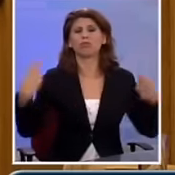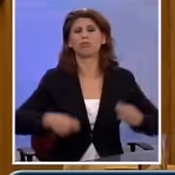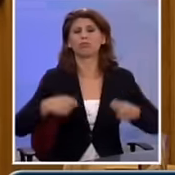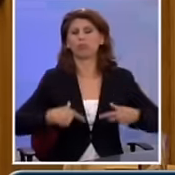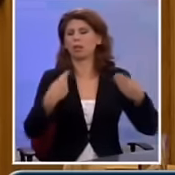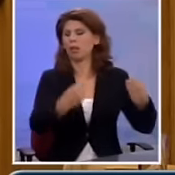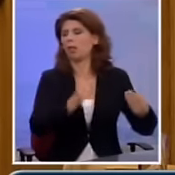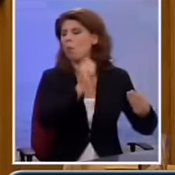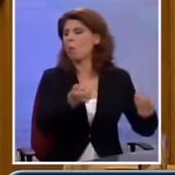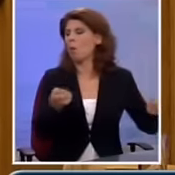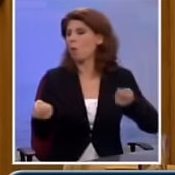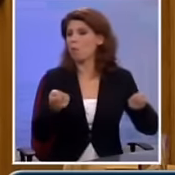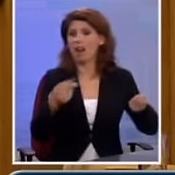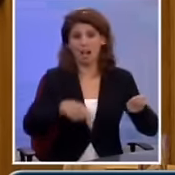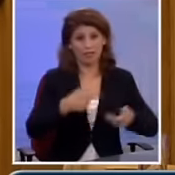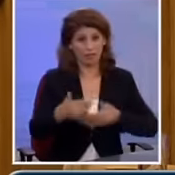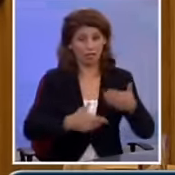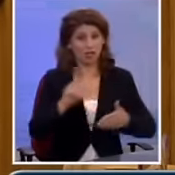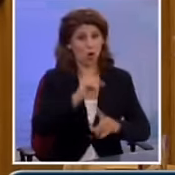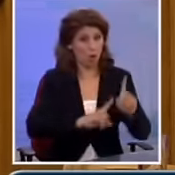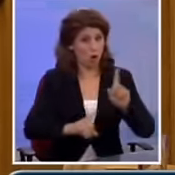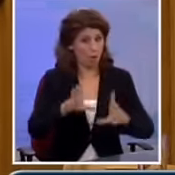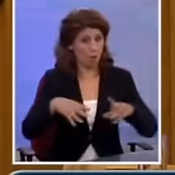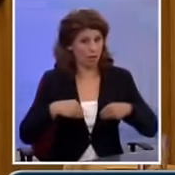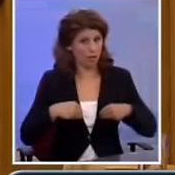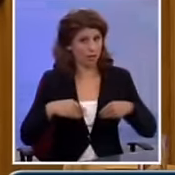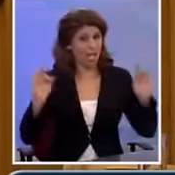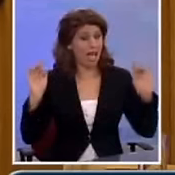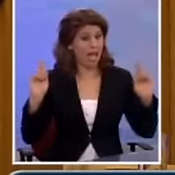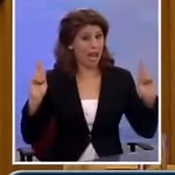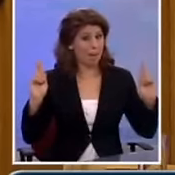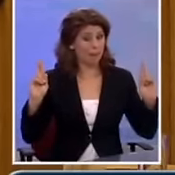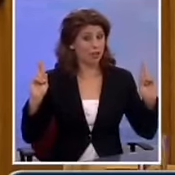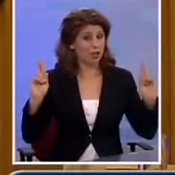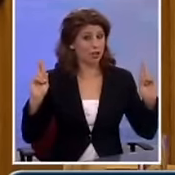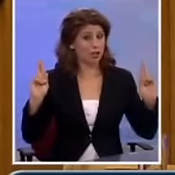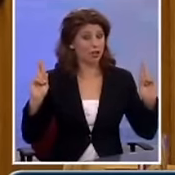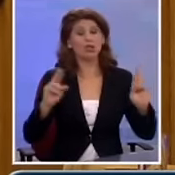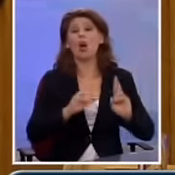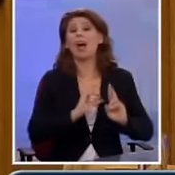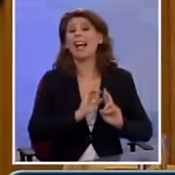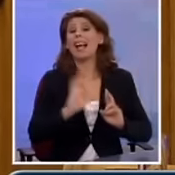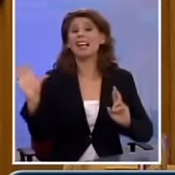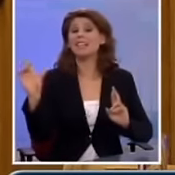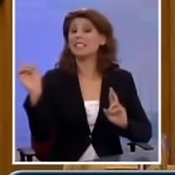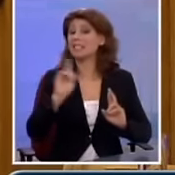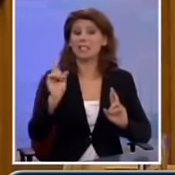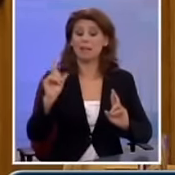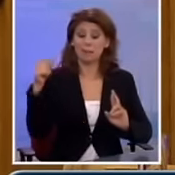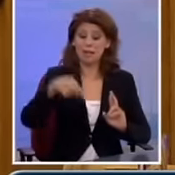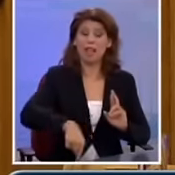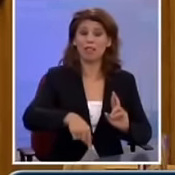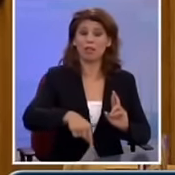διαδικασία, για όποιον την αποδέχεται, ελπίζουμε κανείς να μην είναι παρόν και όλοι να έχουν γίνει σοφότεροι, αποτελεί την πιο